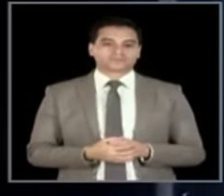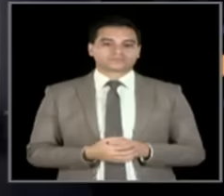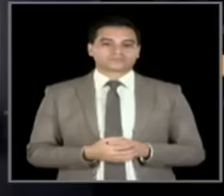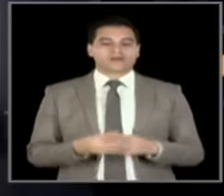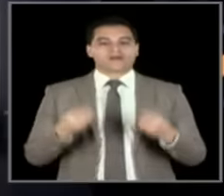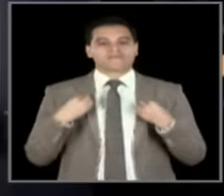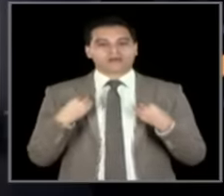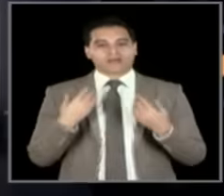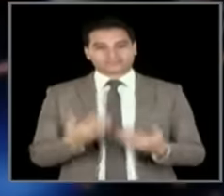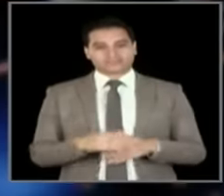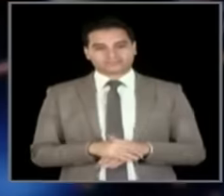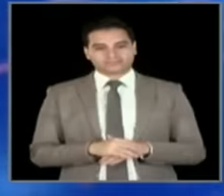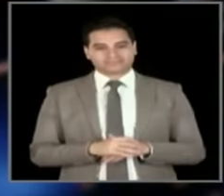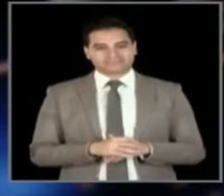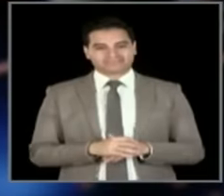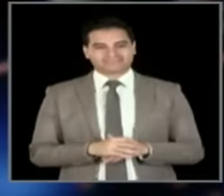رياضة،